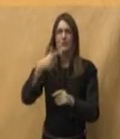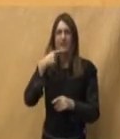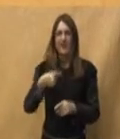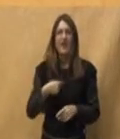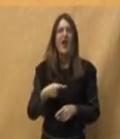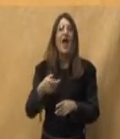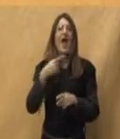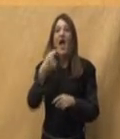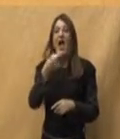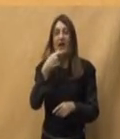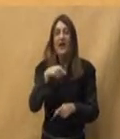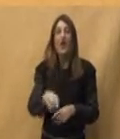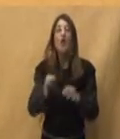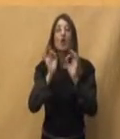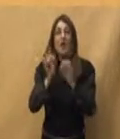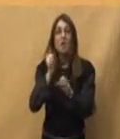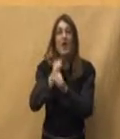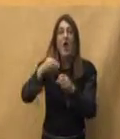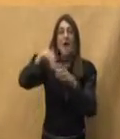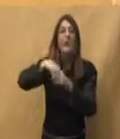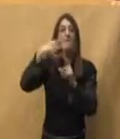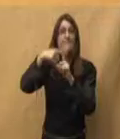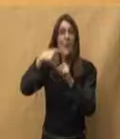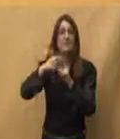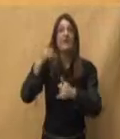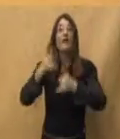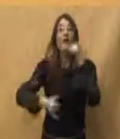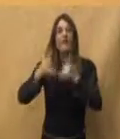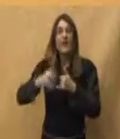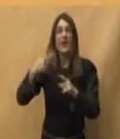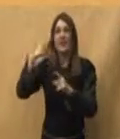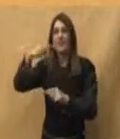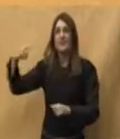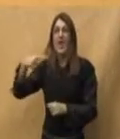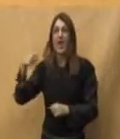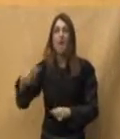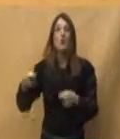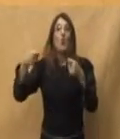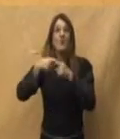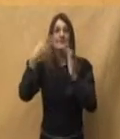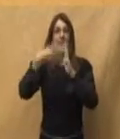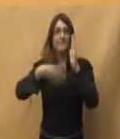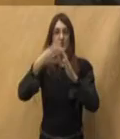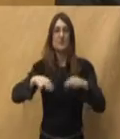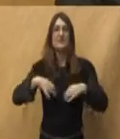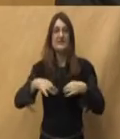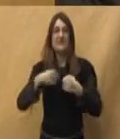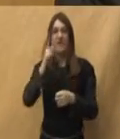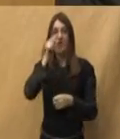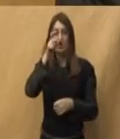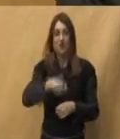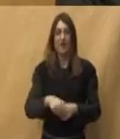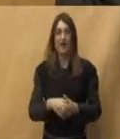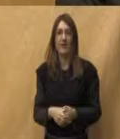hrana savršeno dobro djeluje pozitivno ili negativno i na psihičko zdravlje čovjeka. Da,